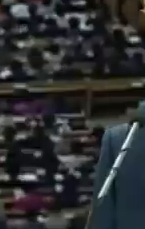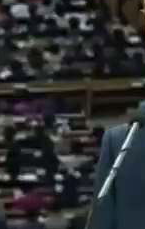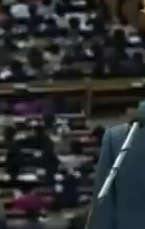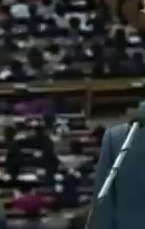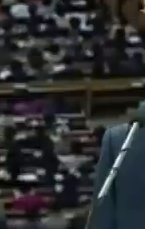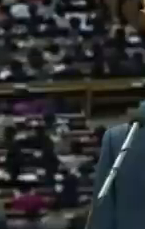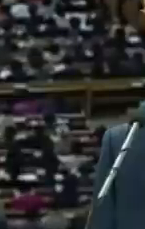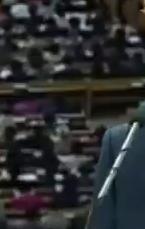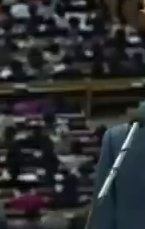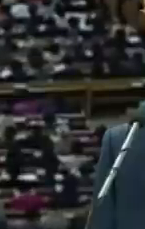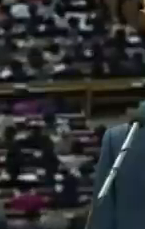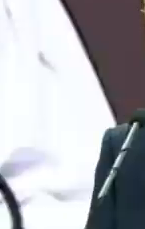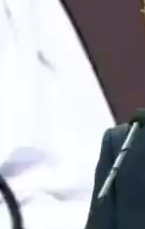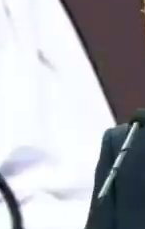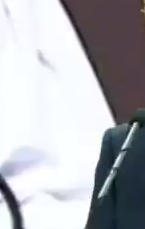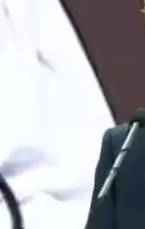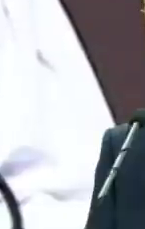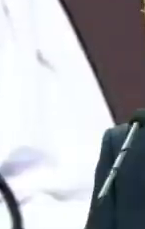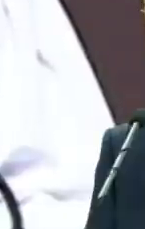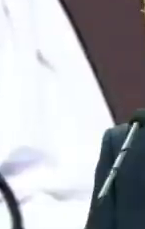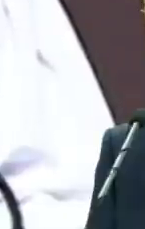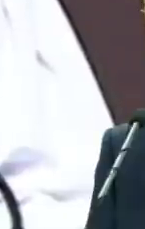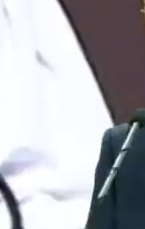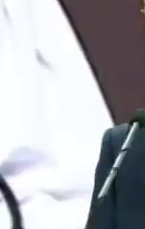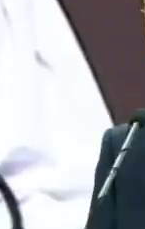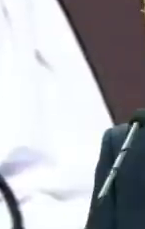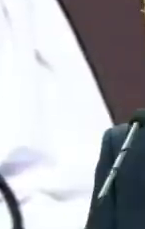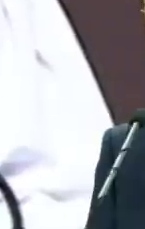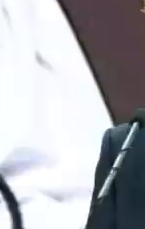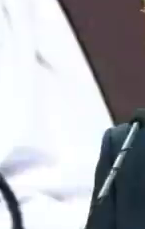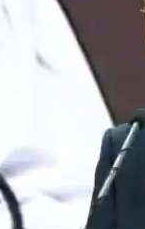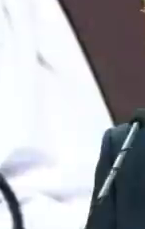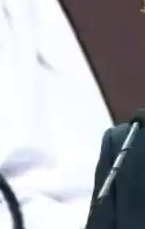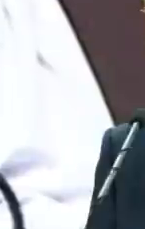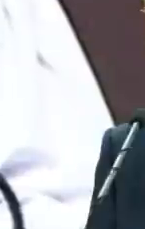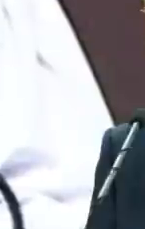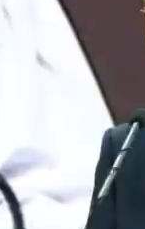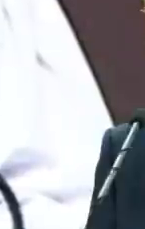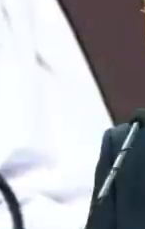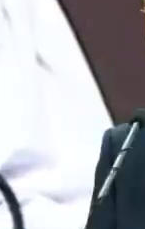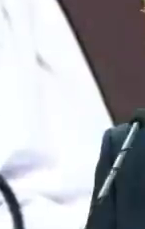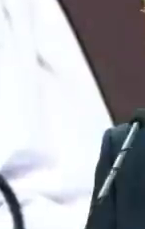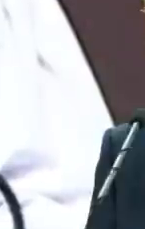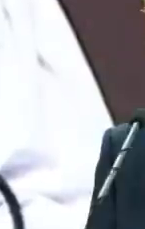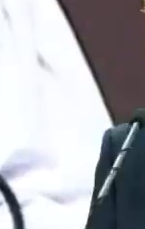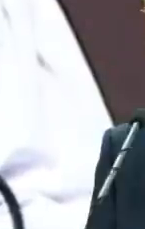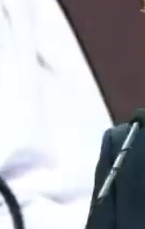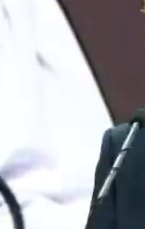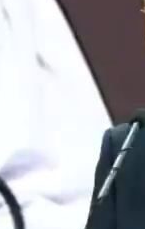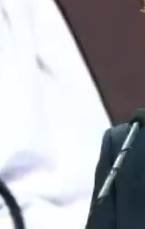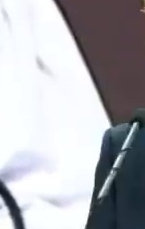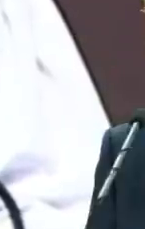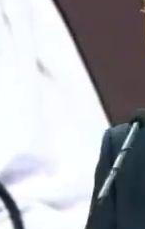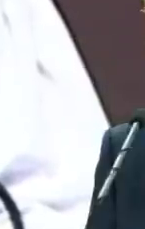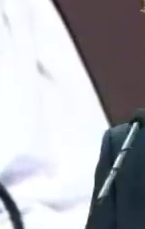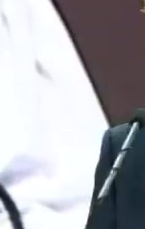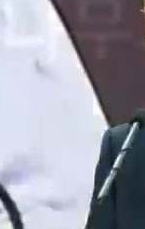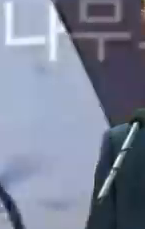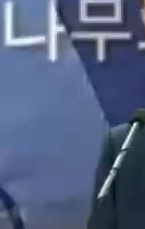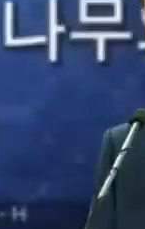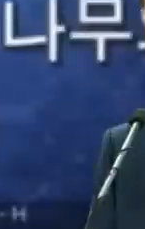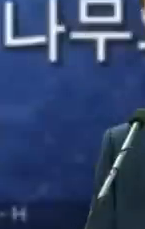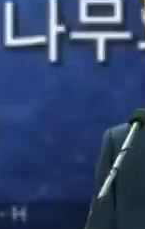오늘 은혜 받으실 하나님 말씀은 창세기 3장 1절에서 6절 말씀입니다. 창세기